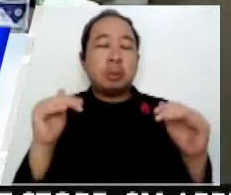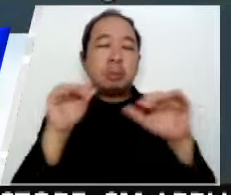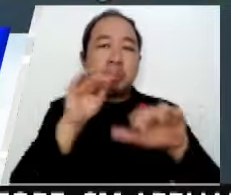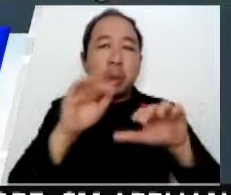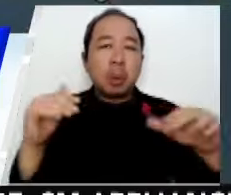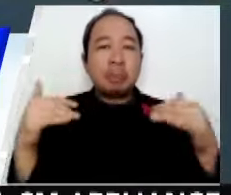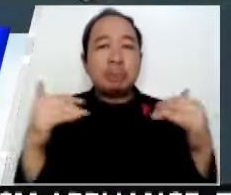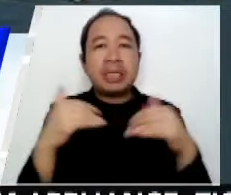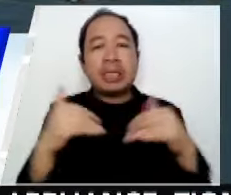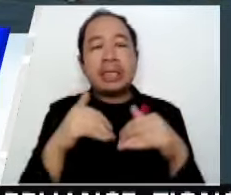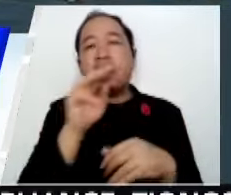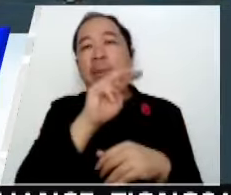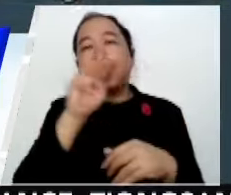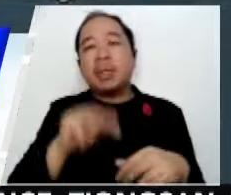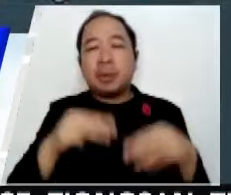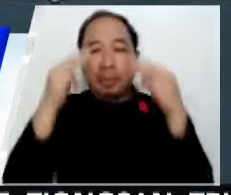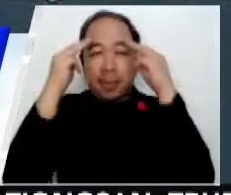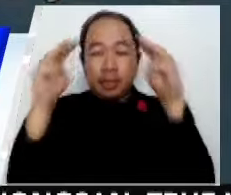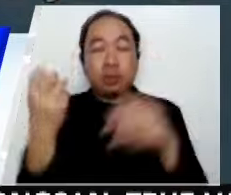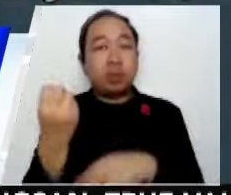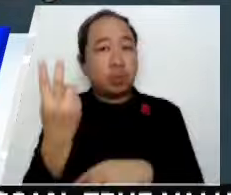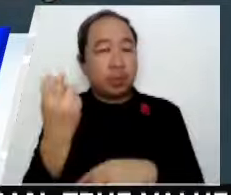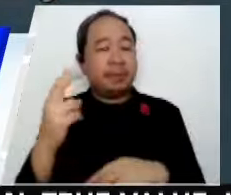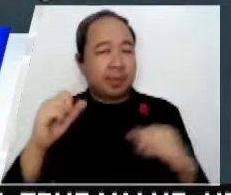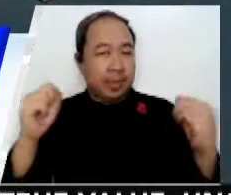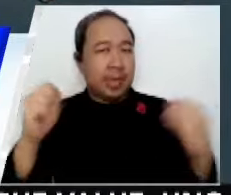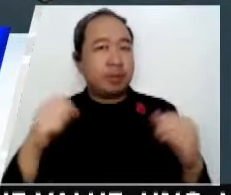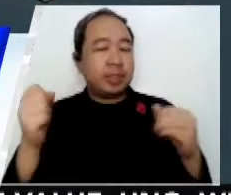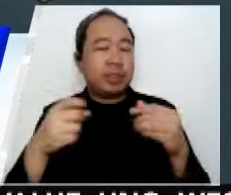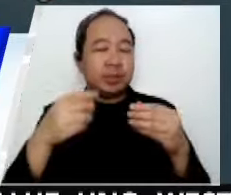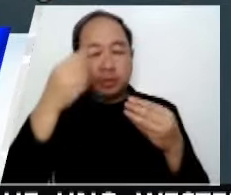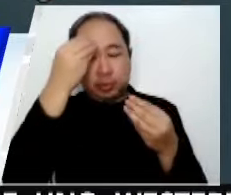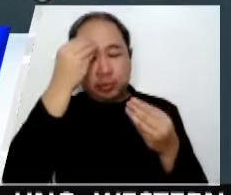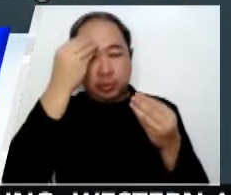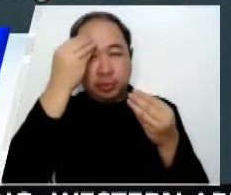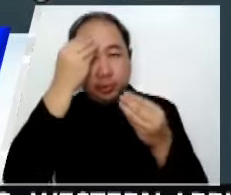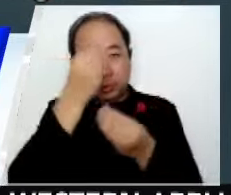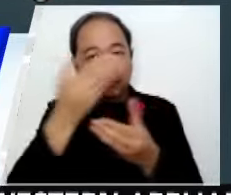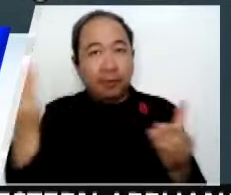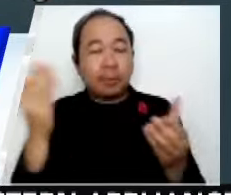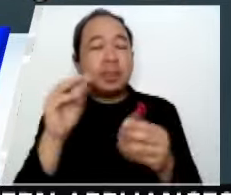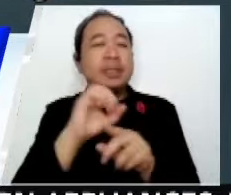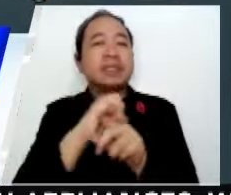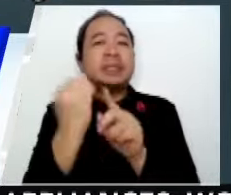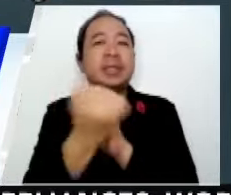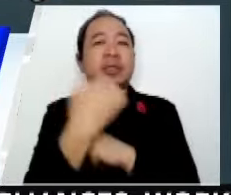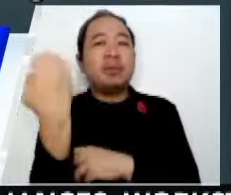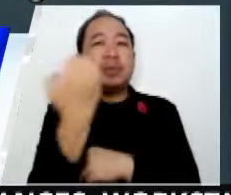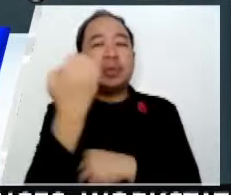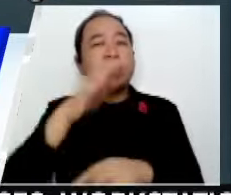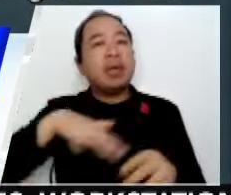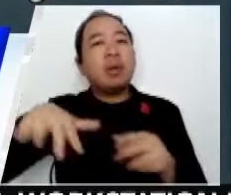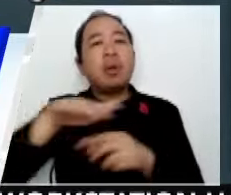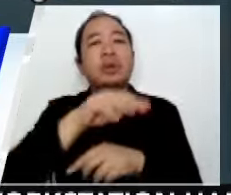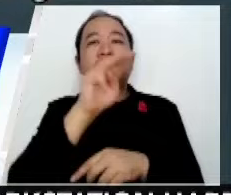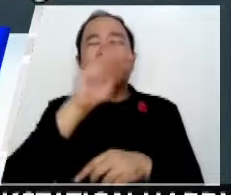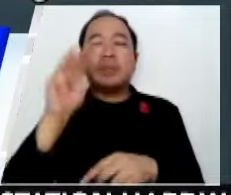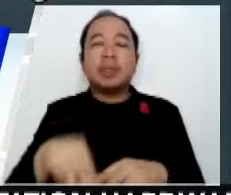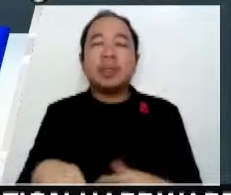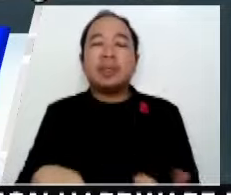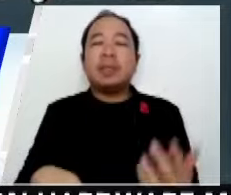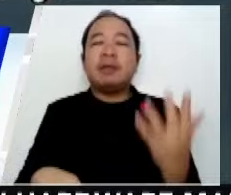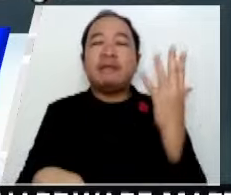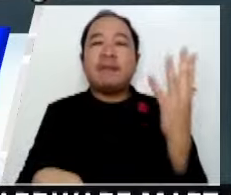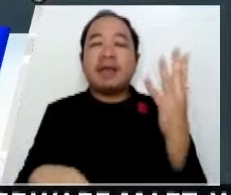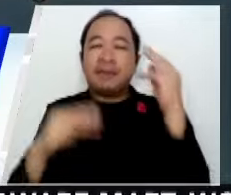kanila ang sumang-ayon sa pagdedeklara nga ng state of calamity sa buong Metro Manila. 5 alkalde naman ang hindi nakadalo kabilang ang